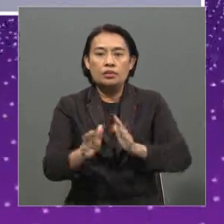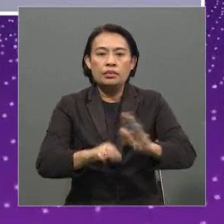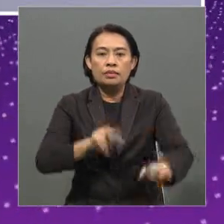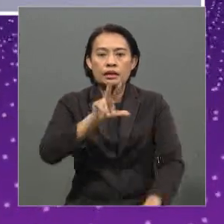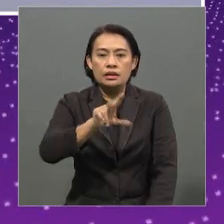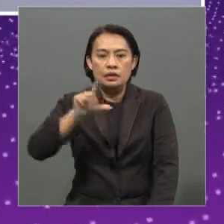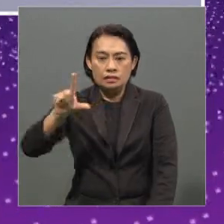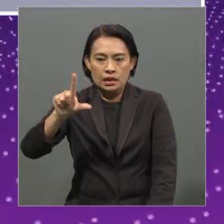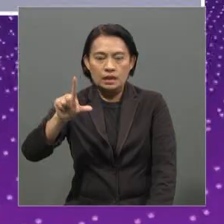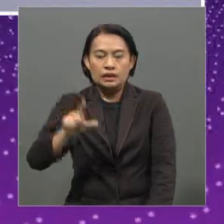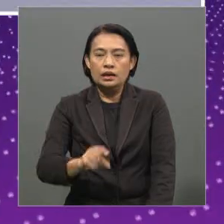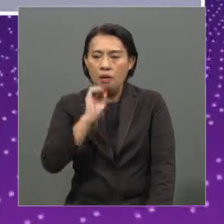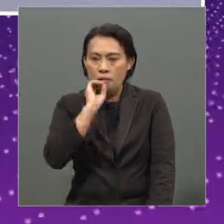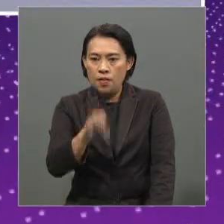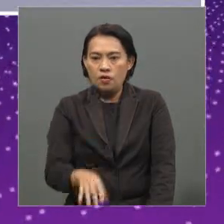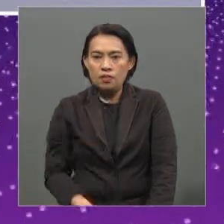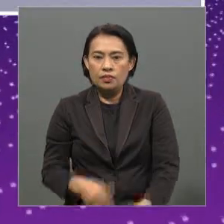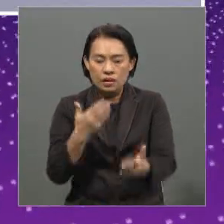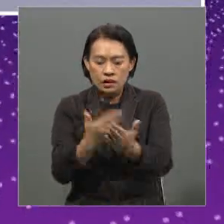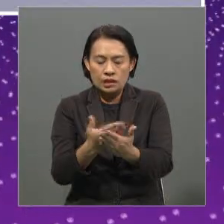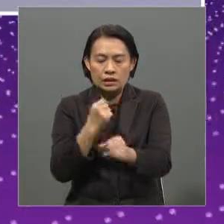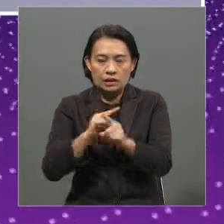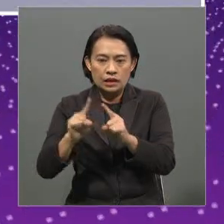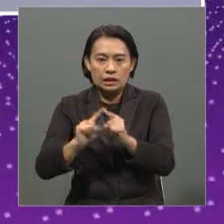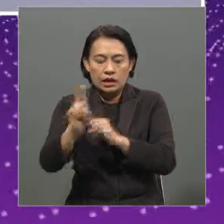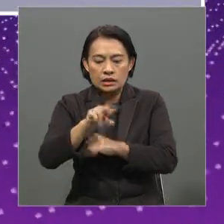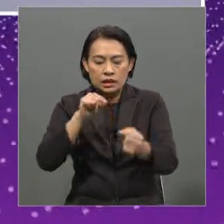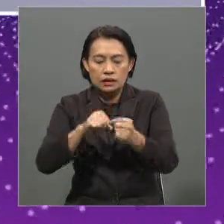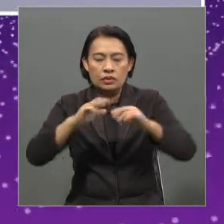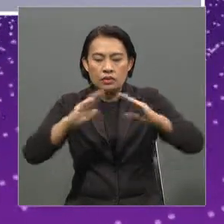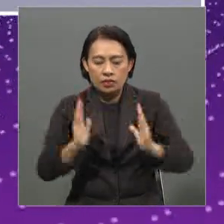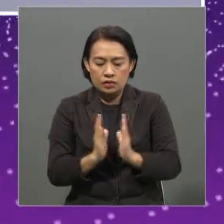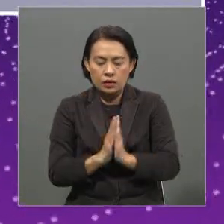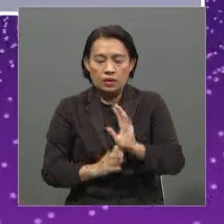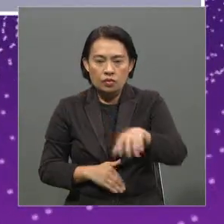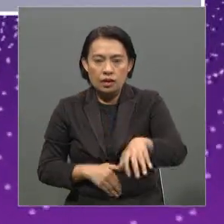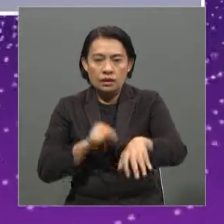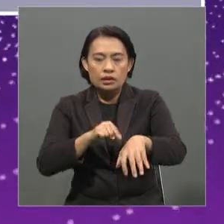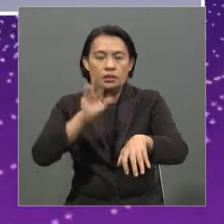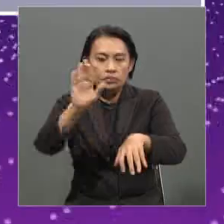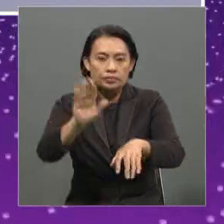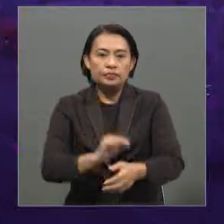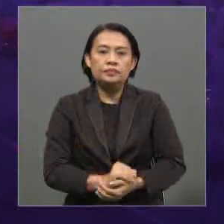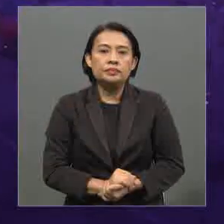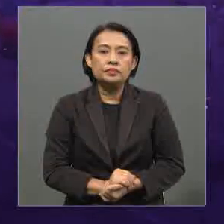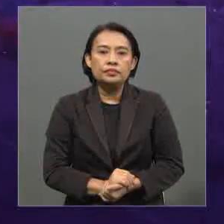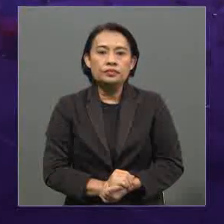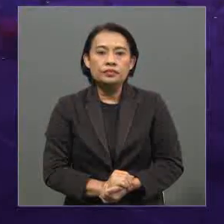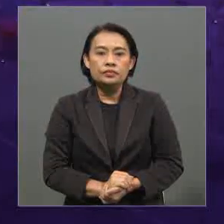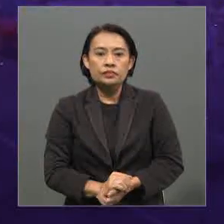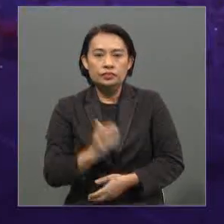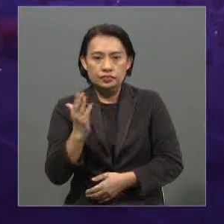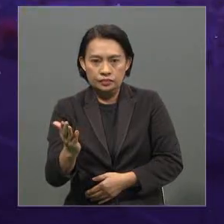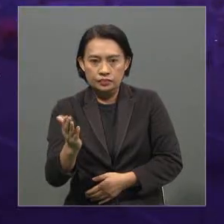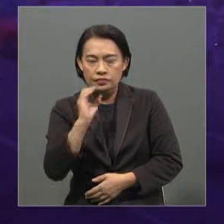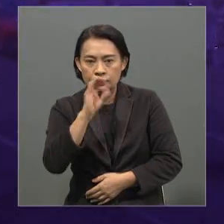าทยืนว่าในและพัฒนาพืที่วัดเท่านั้นครับจากกรณีนะครับที่เพจที่ออกมาเผยแพร่นะครับ